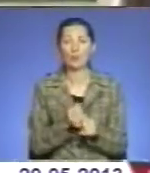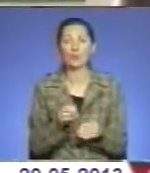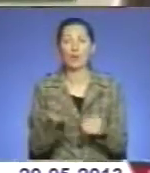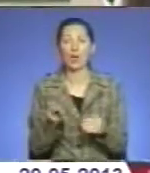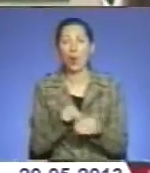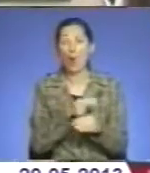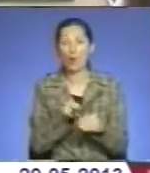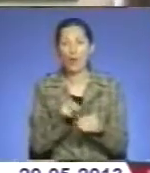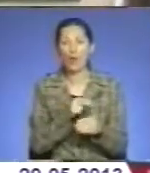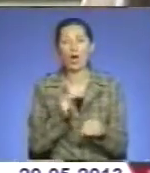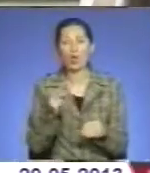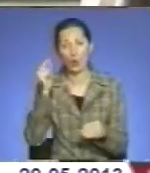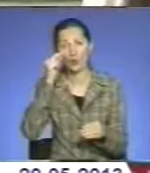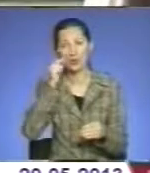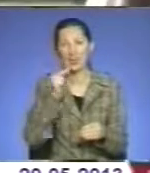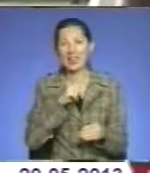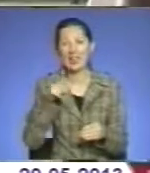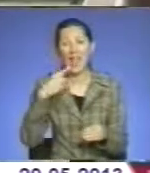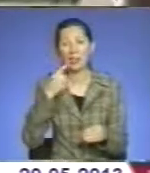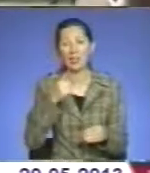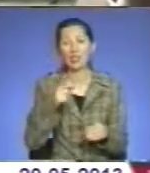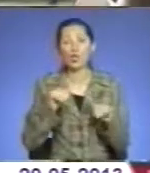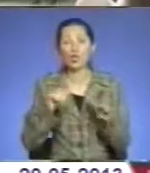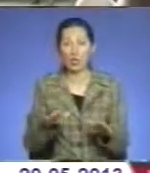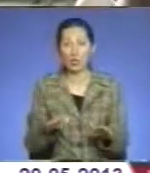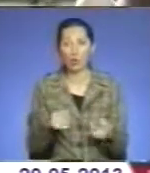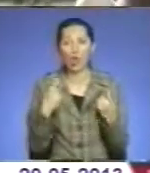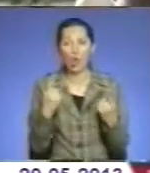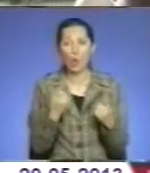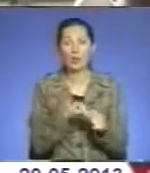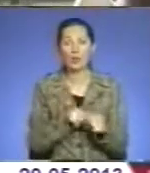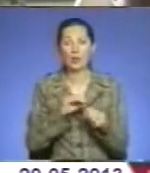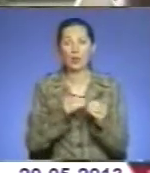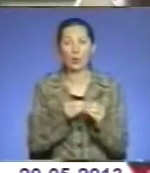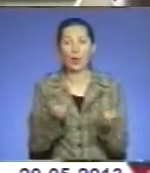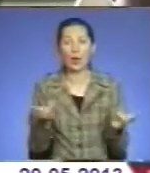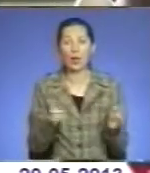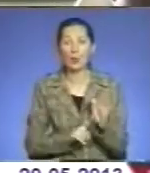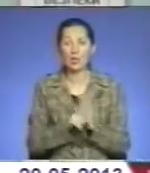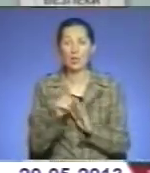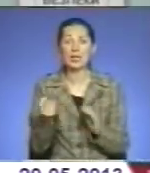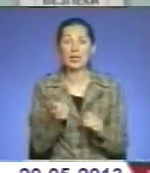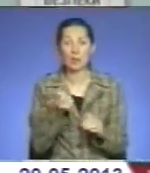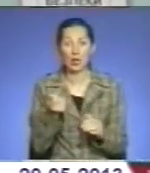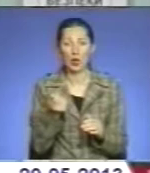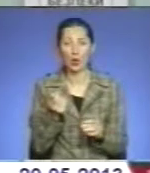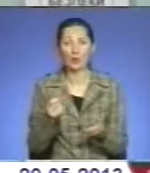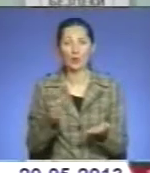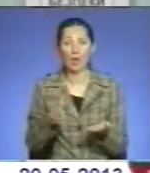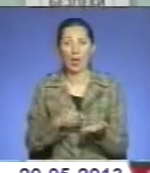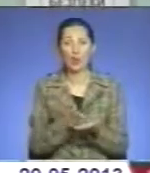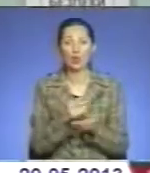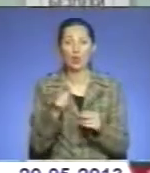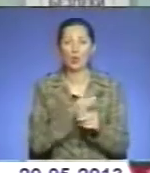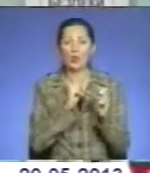профілактику, так, зараженості, не говорити про те, щоб вирішувати глобально ці проблеми, але починати навіть з маленької. Маршрут безпеки,